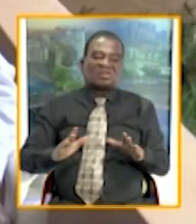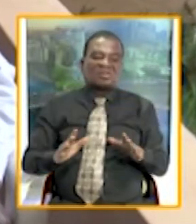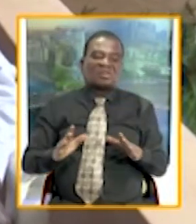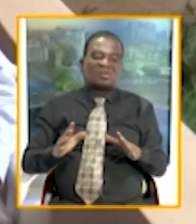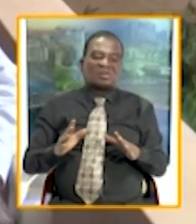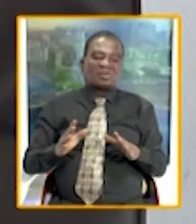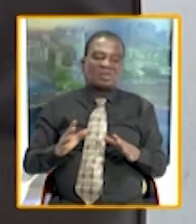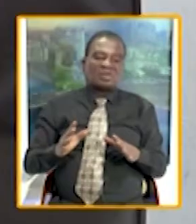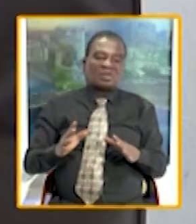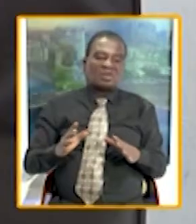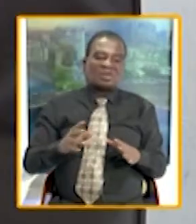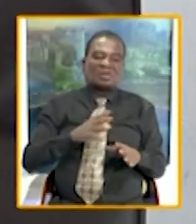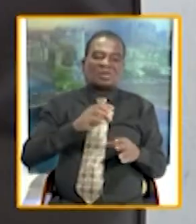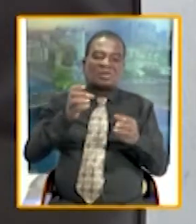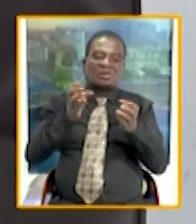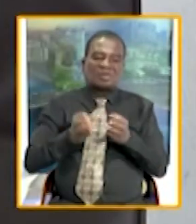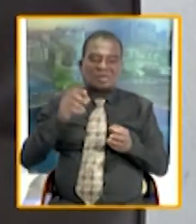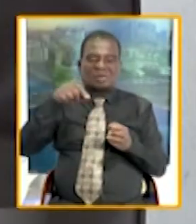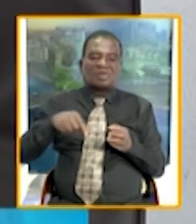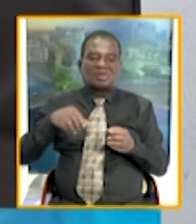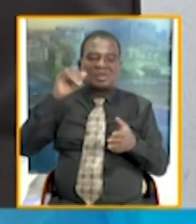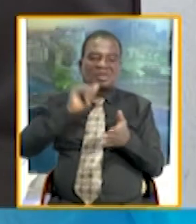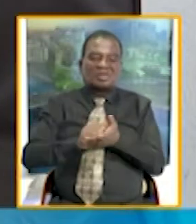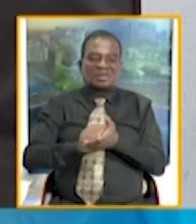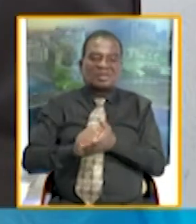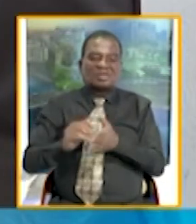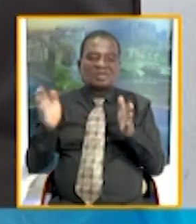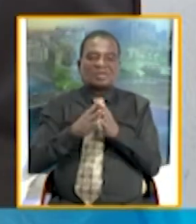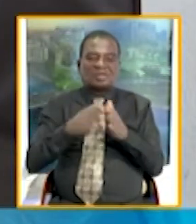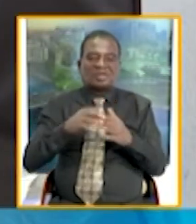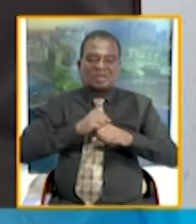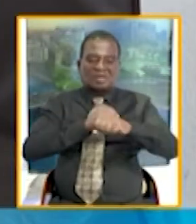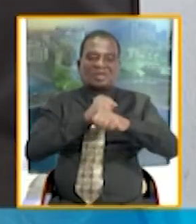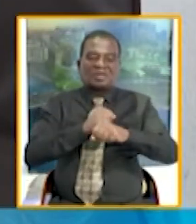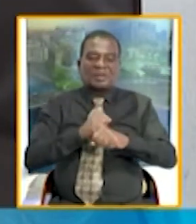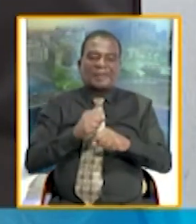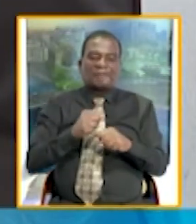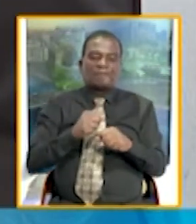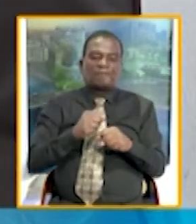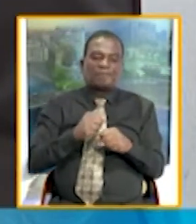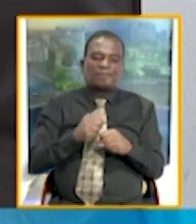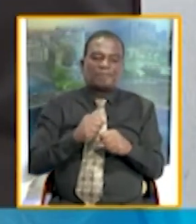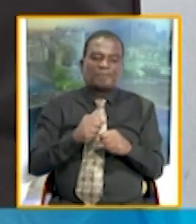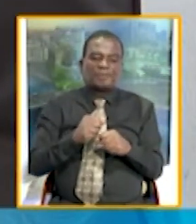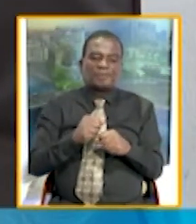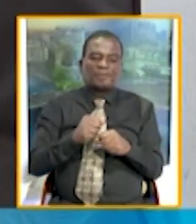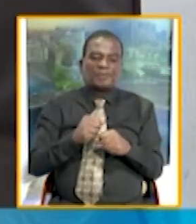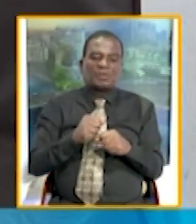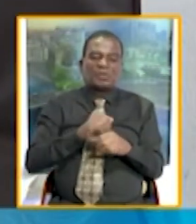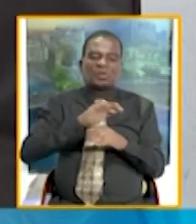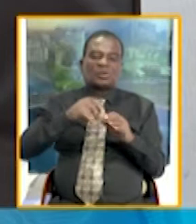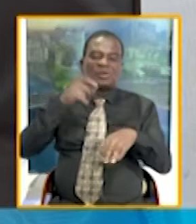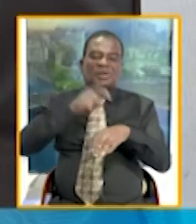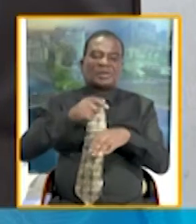veux que cette région soit en sécurité. Alors on parle de sécurité et d'insécurité. La plupart du temps